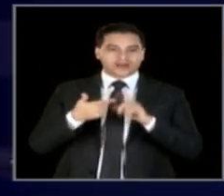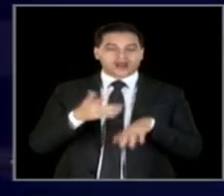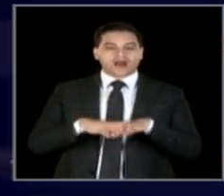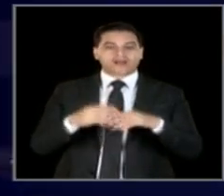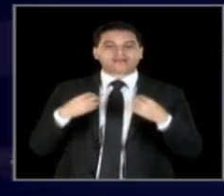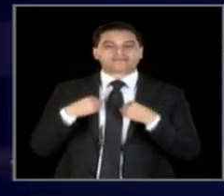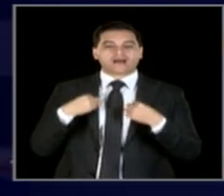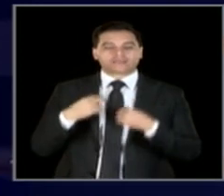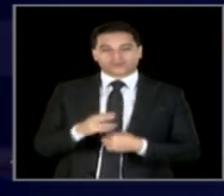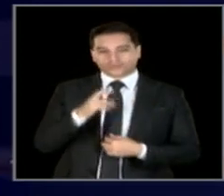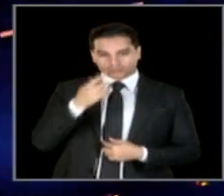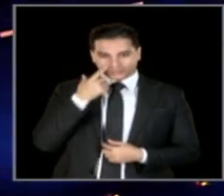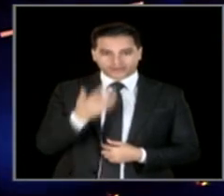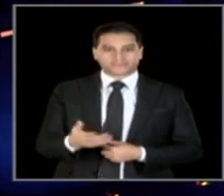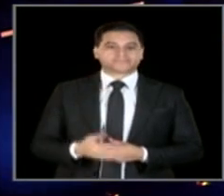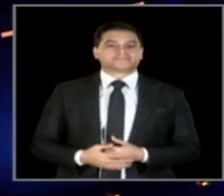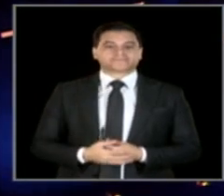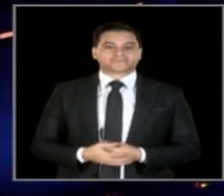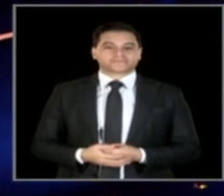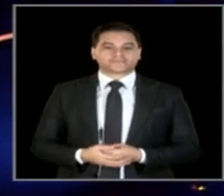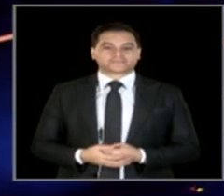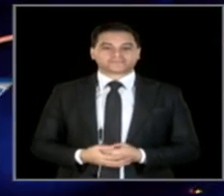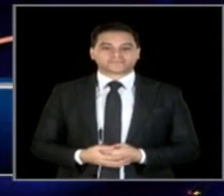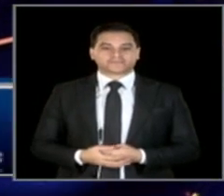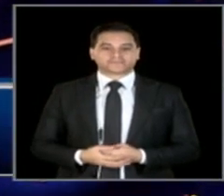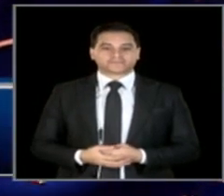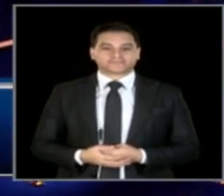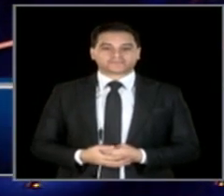رياضه، والسؤال هو